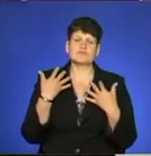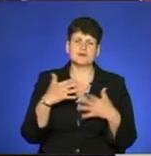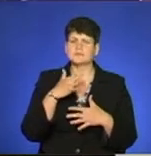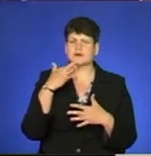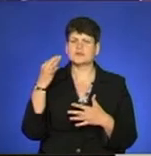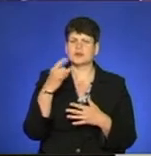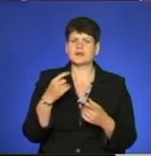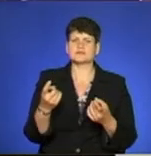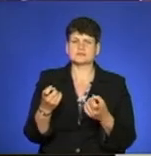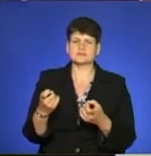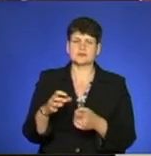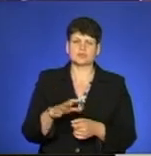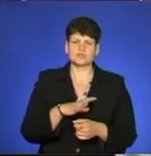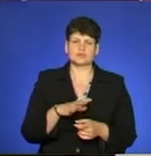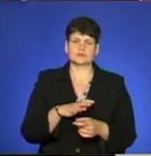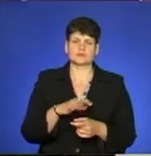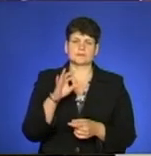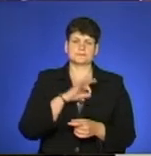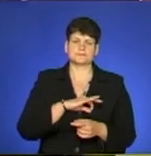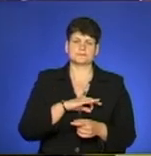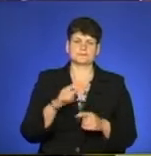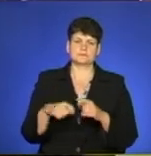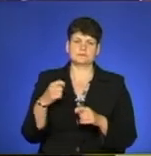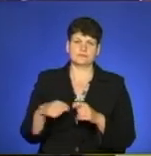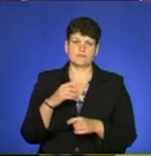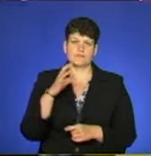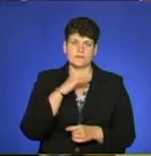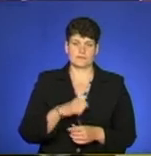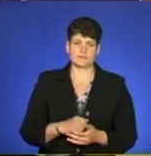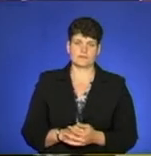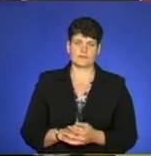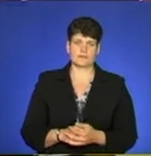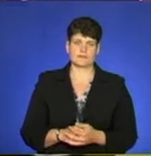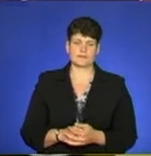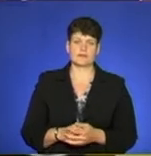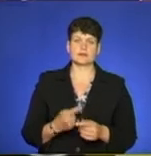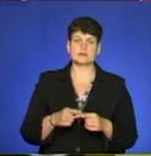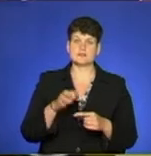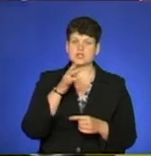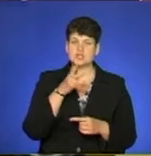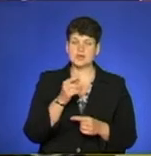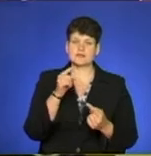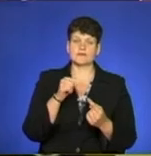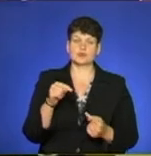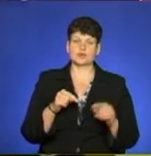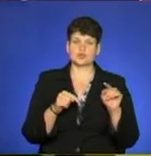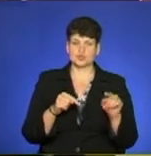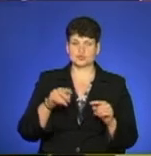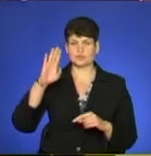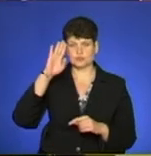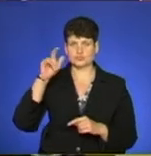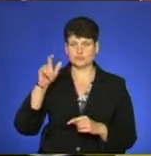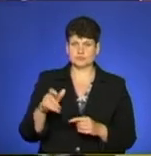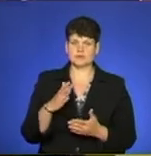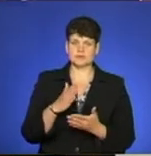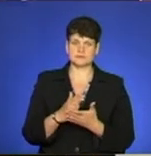неодноразово притягувався за корисливі злочини проти власності. На даний час відносно вказаного чоловіка